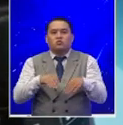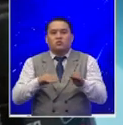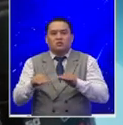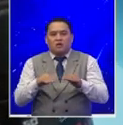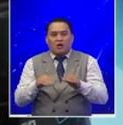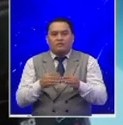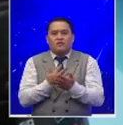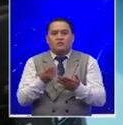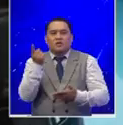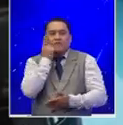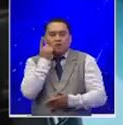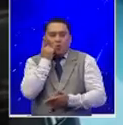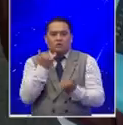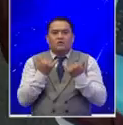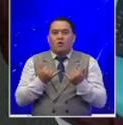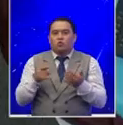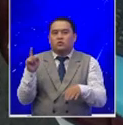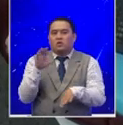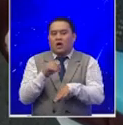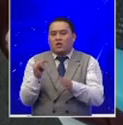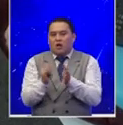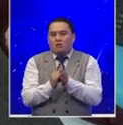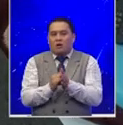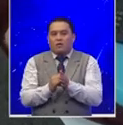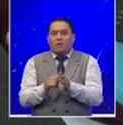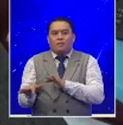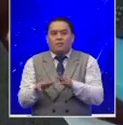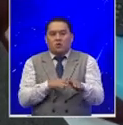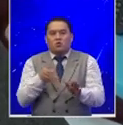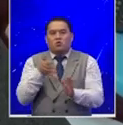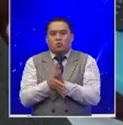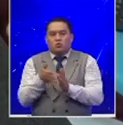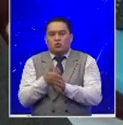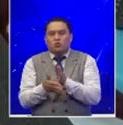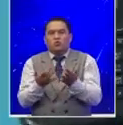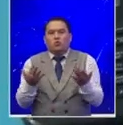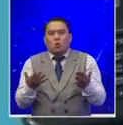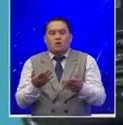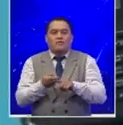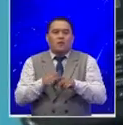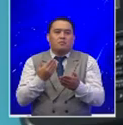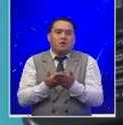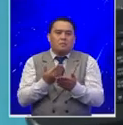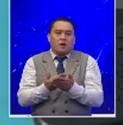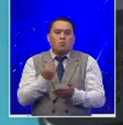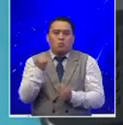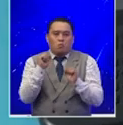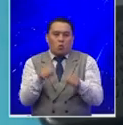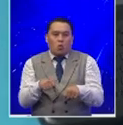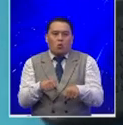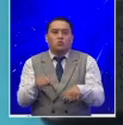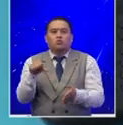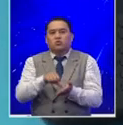и мобильных телефонов. В настоящее время устанавливаются преступные эпизоды на счету этих мужчин. По предварительным данным, они могут